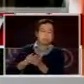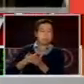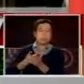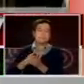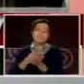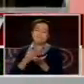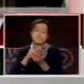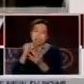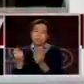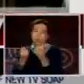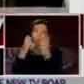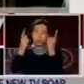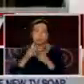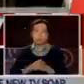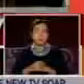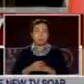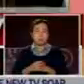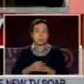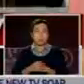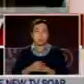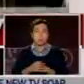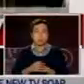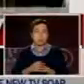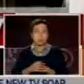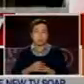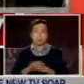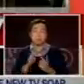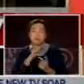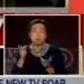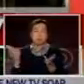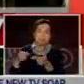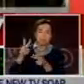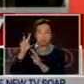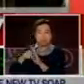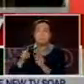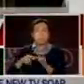Ingles. Hinada ko para sa 2 minutes ko. Eh wala pala kaming limitasyon.